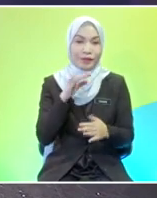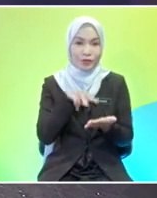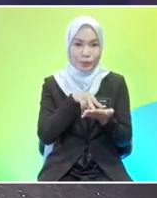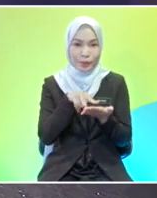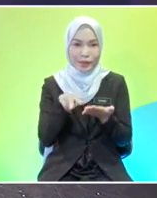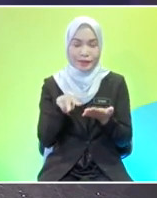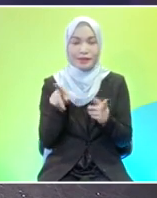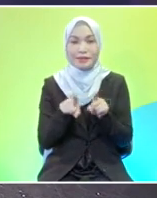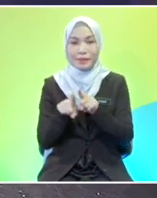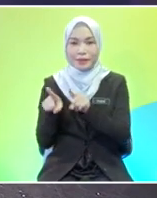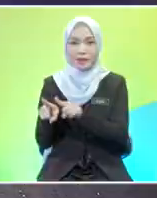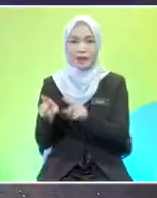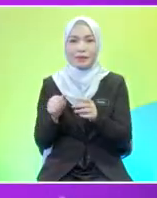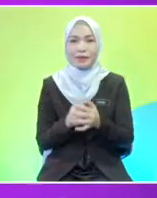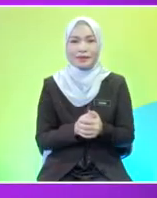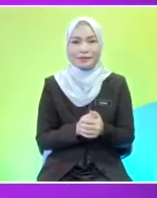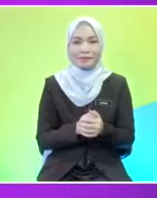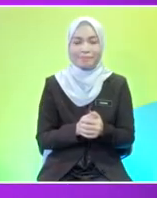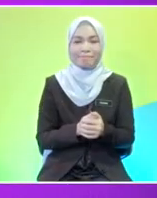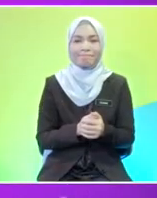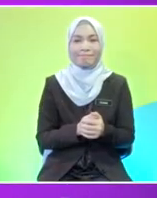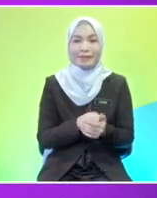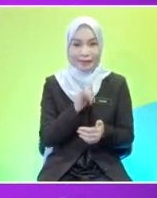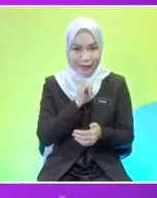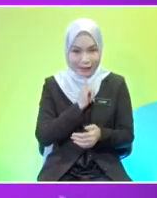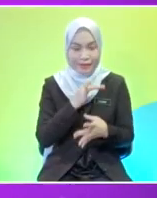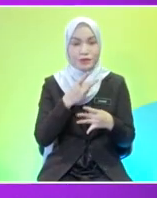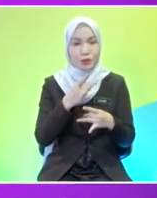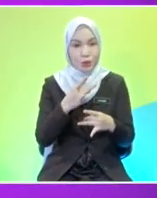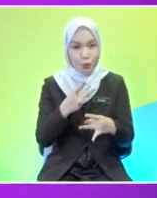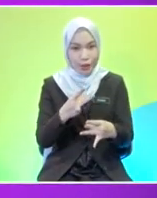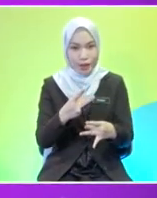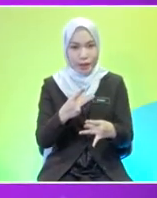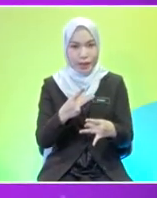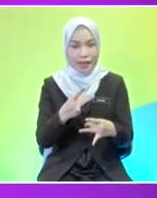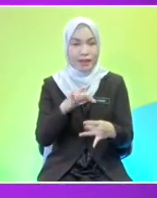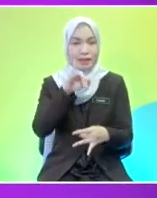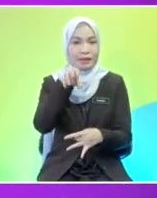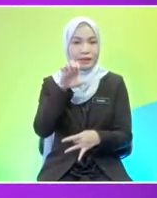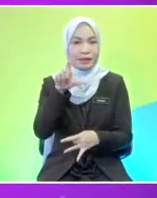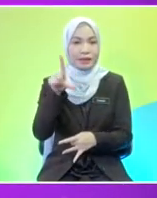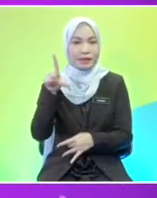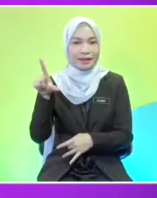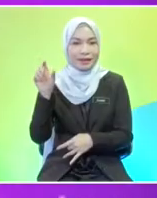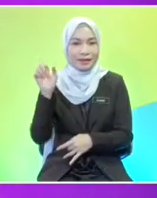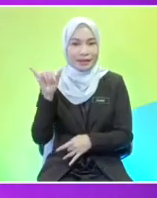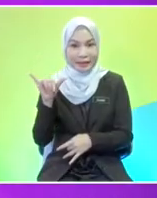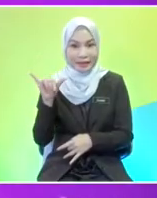satu dua tiga sayang suka Jelly kelapa